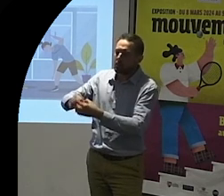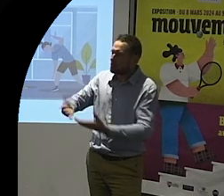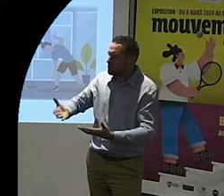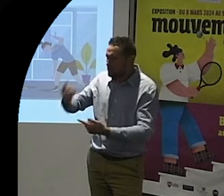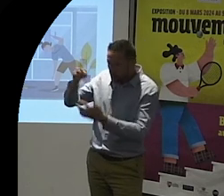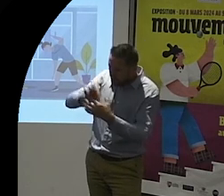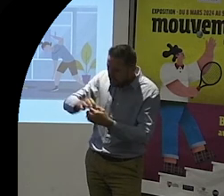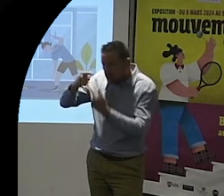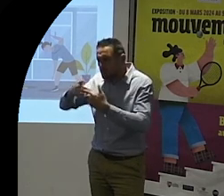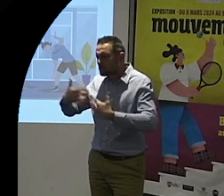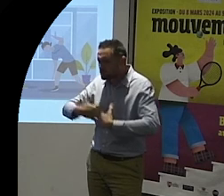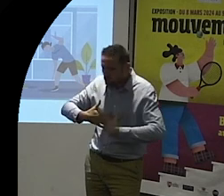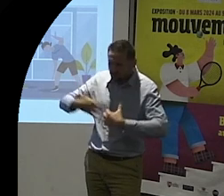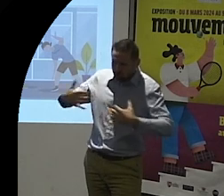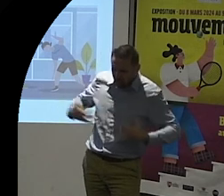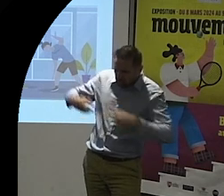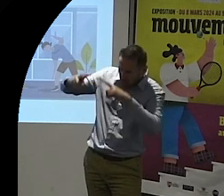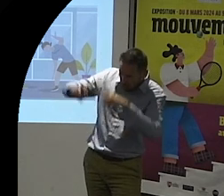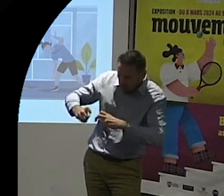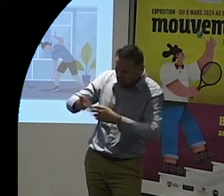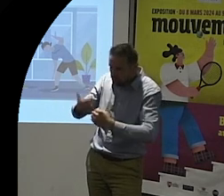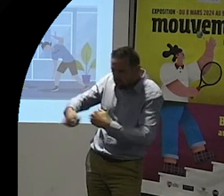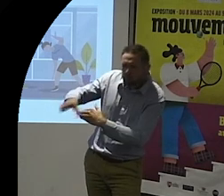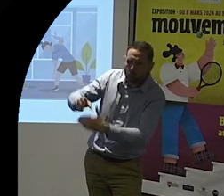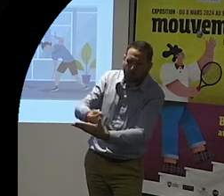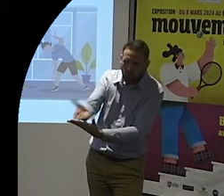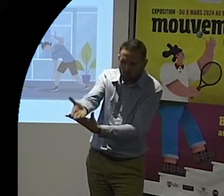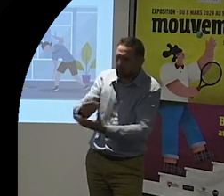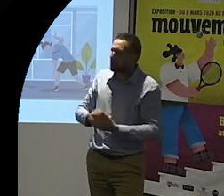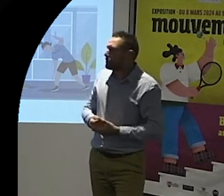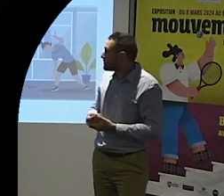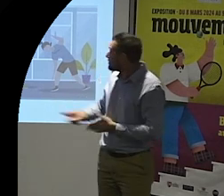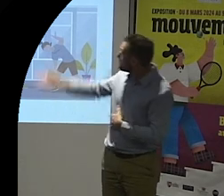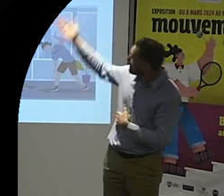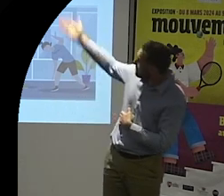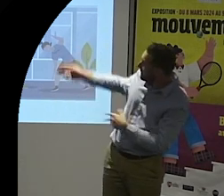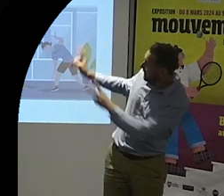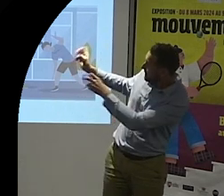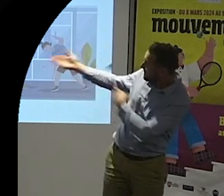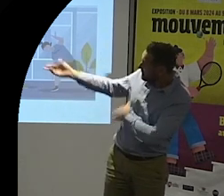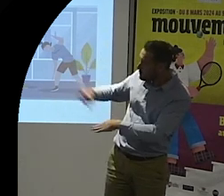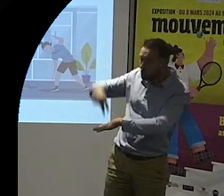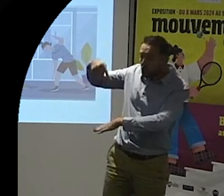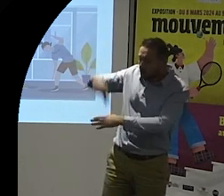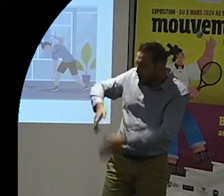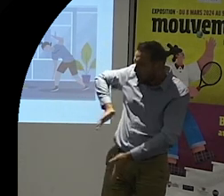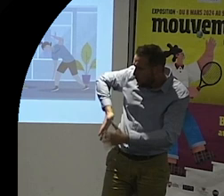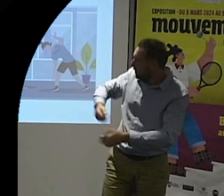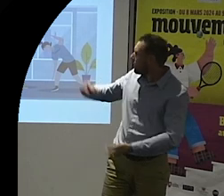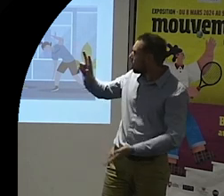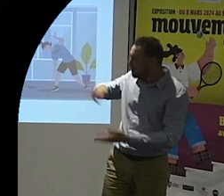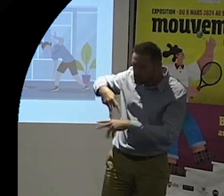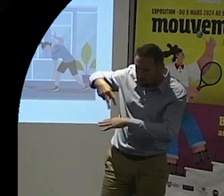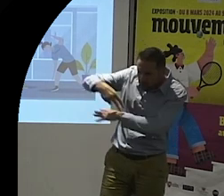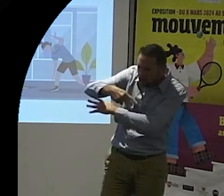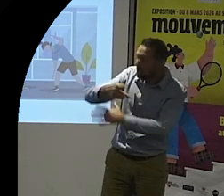relevés scientifiques. Et donc, comme vous avez pu voir le titre, sauter, courir, marcher, enfin, on pourrait mettre danser,